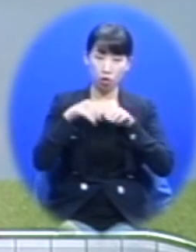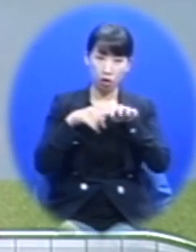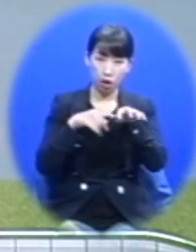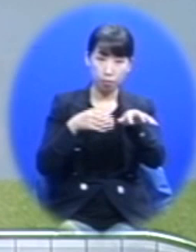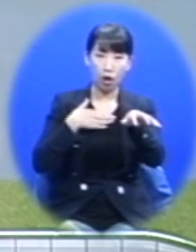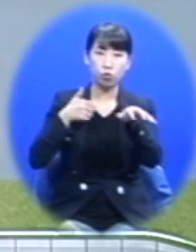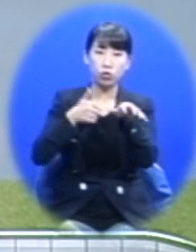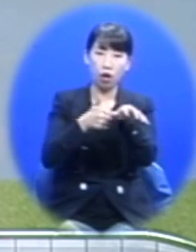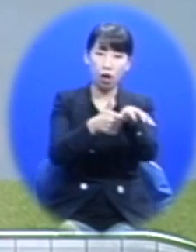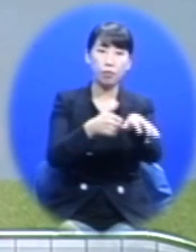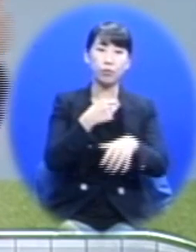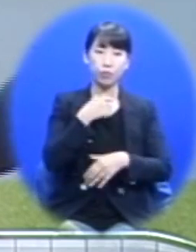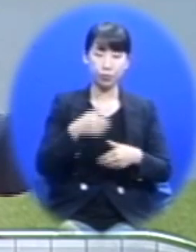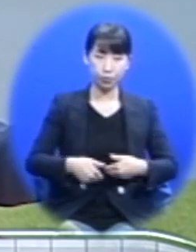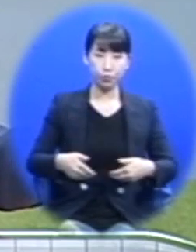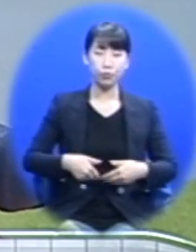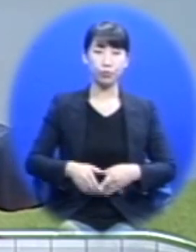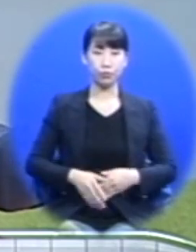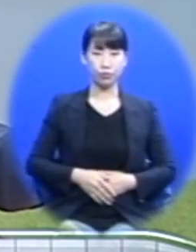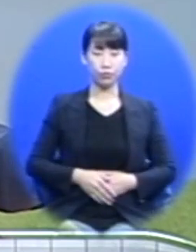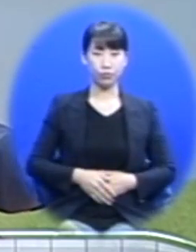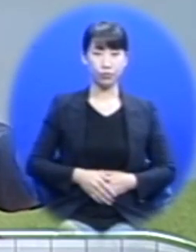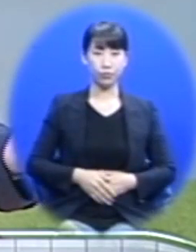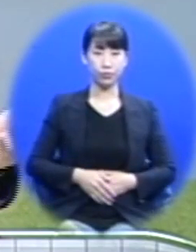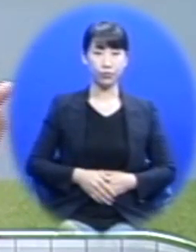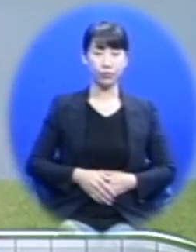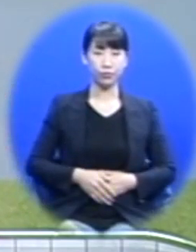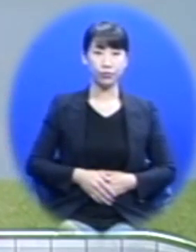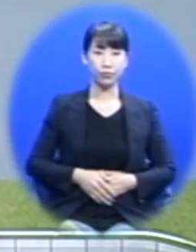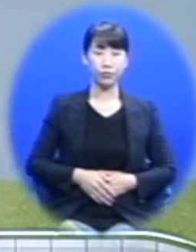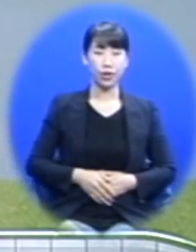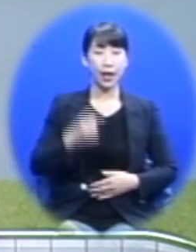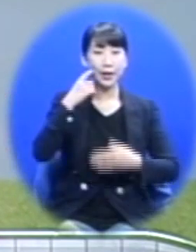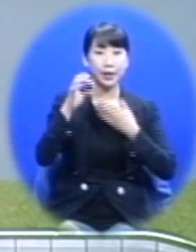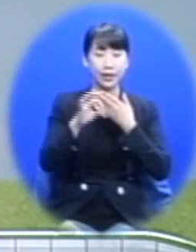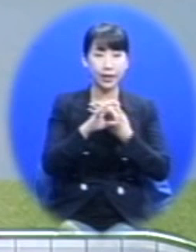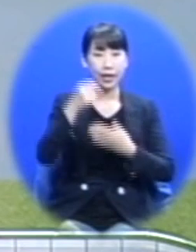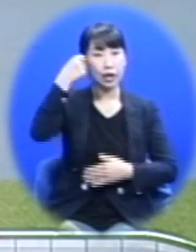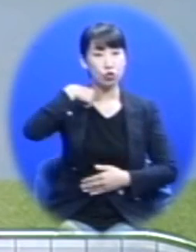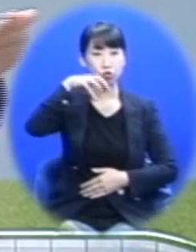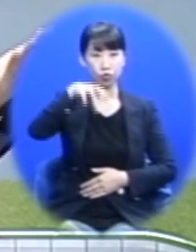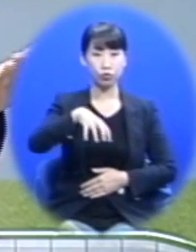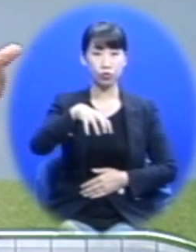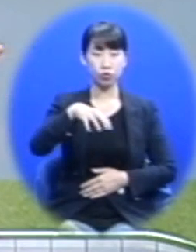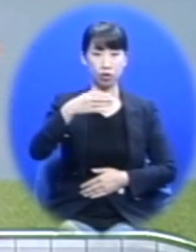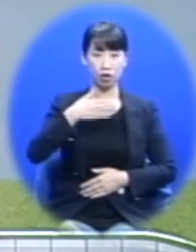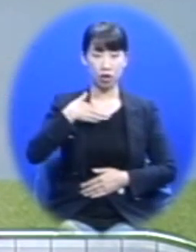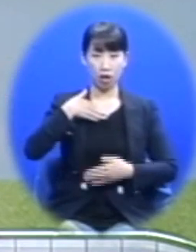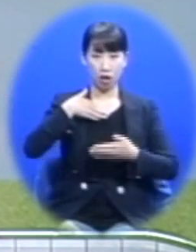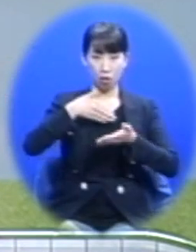어떤 어려움을 겪을까? 그게 더 이상 문제가 안 됐어요. 만약에 여기 중국에서 내가 만약에 추방을